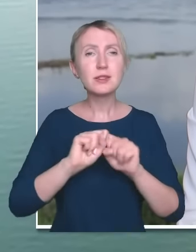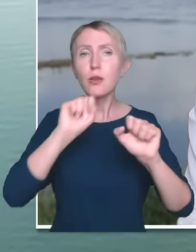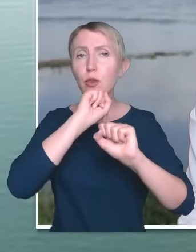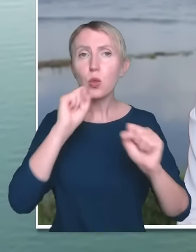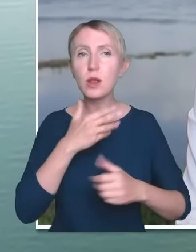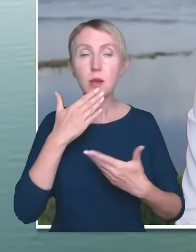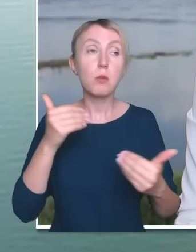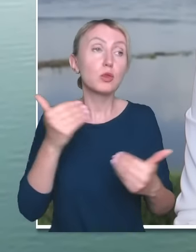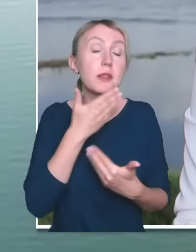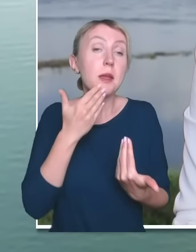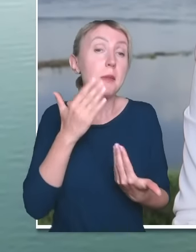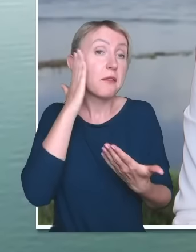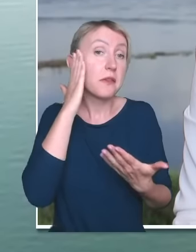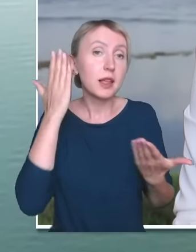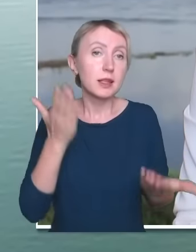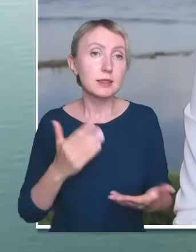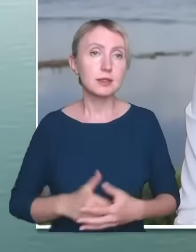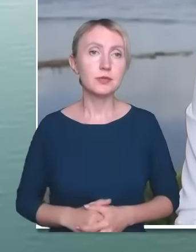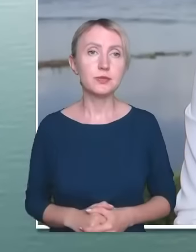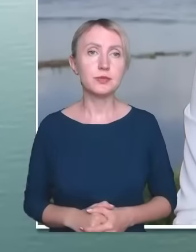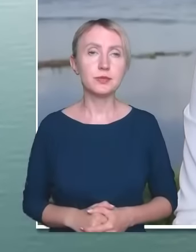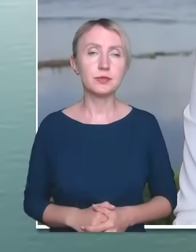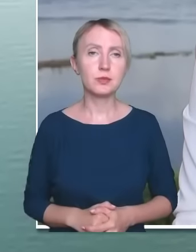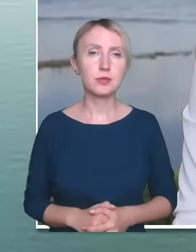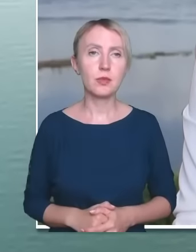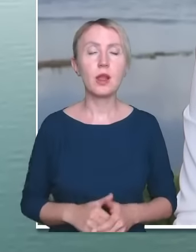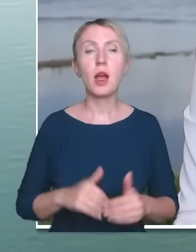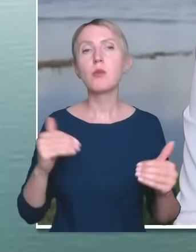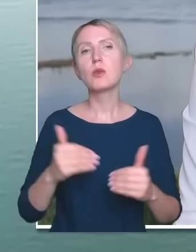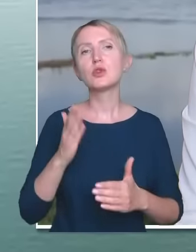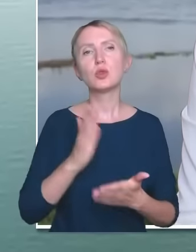wiedzy dostatecznej, żeby to weryfikować, a być może kierują się